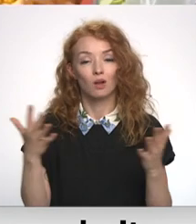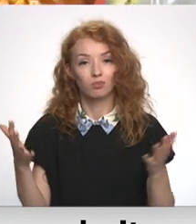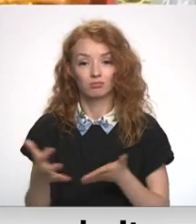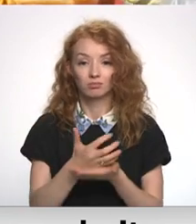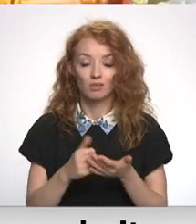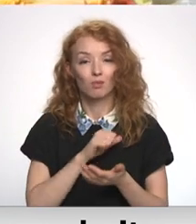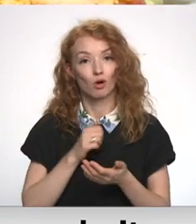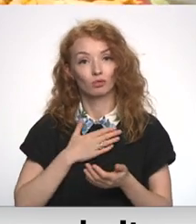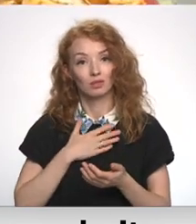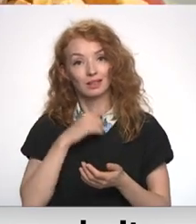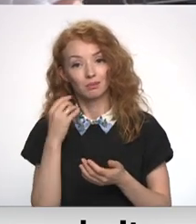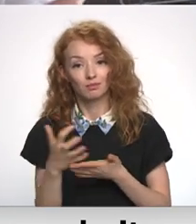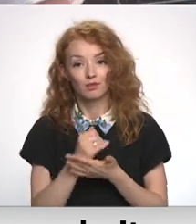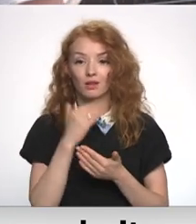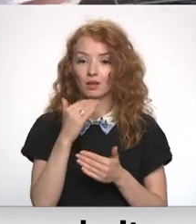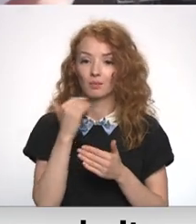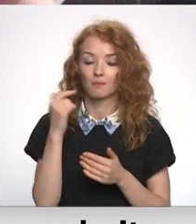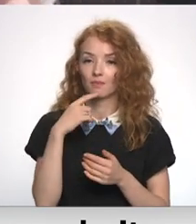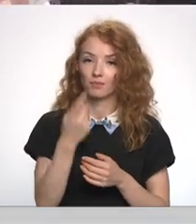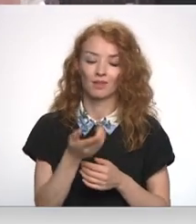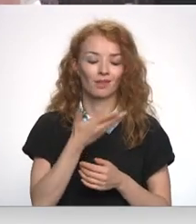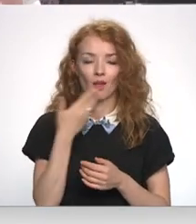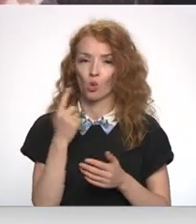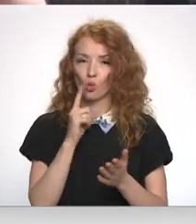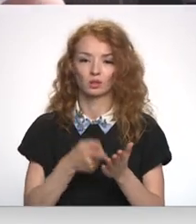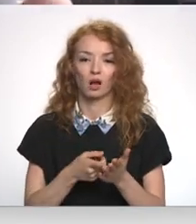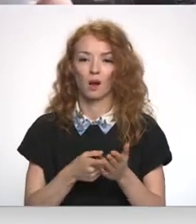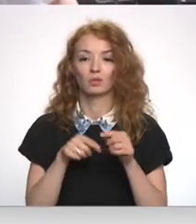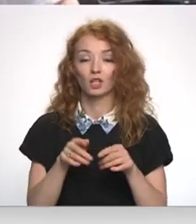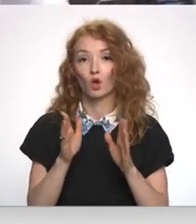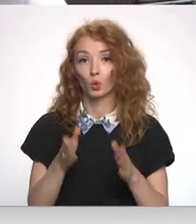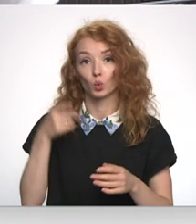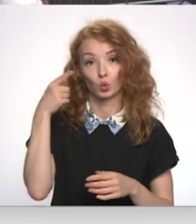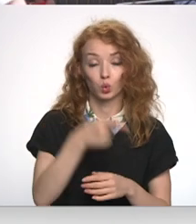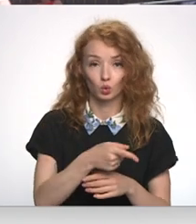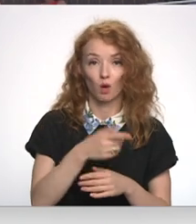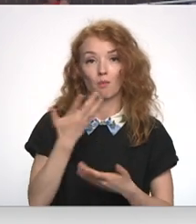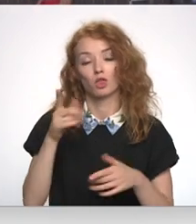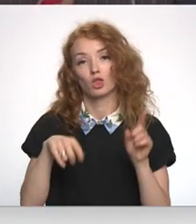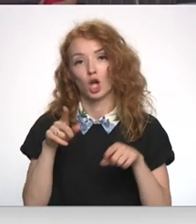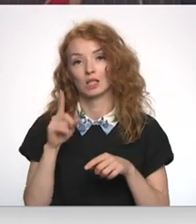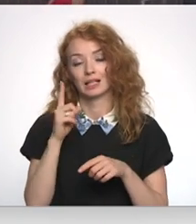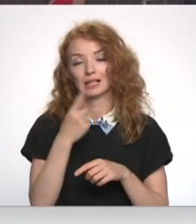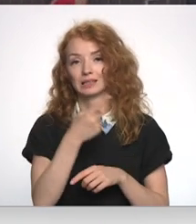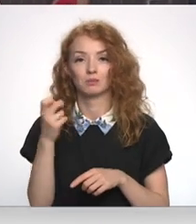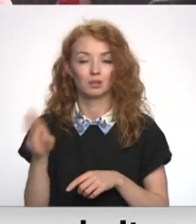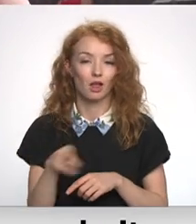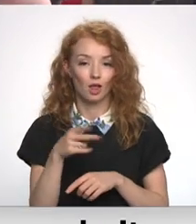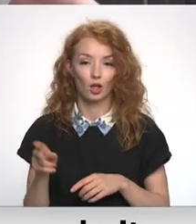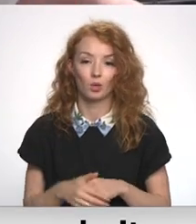pašu vēlmes lasīt. Nav nosakāms. Tas var būt tūkstotis, bet var būt tikai 100 eiro.